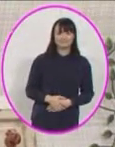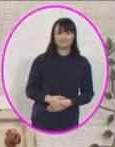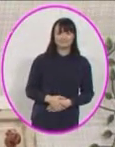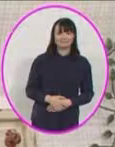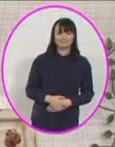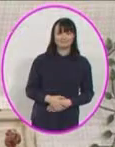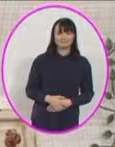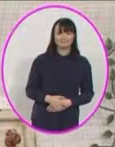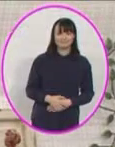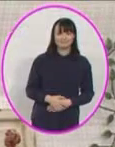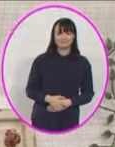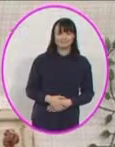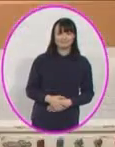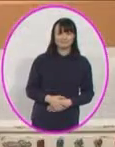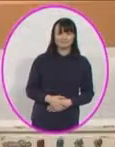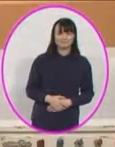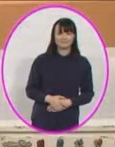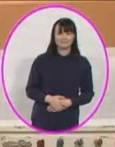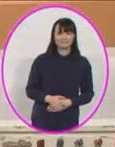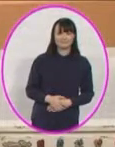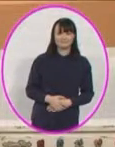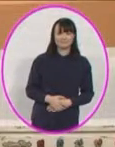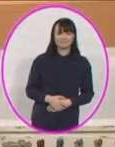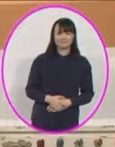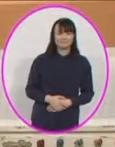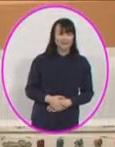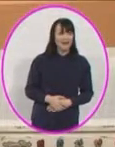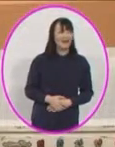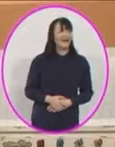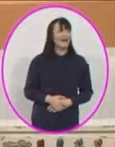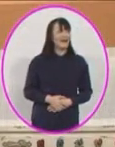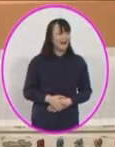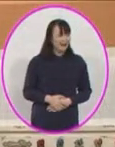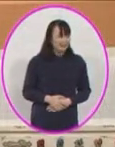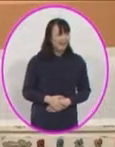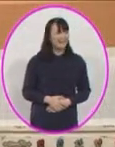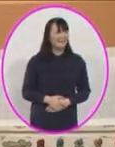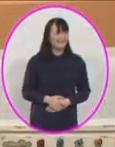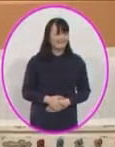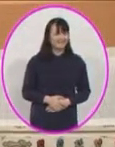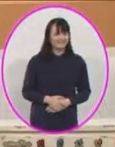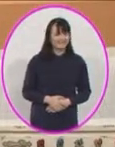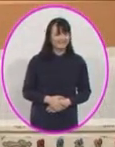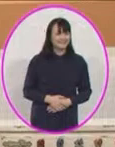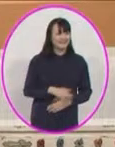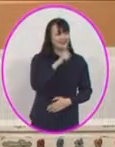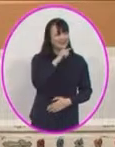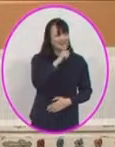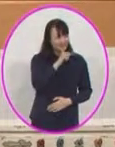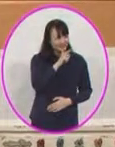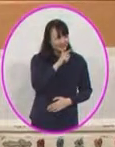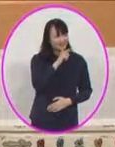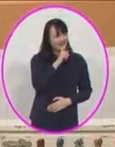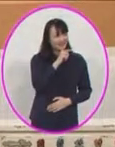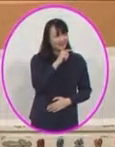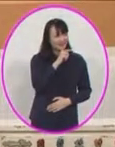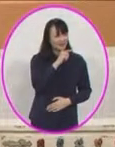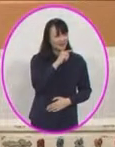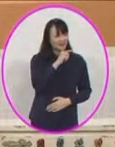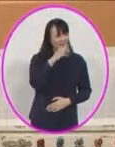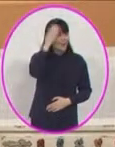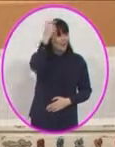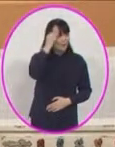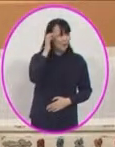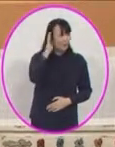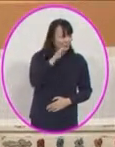おはようになります結構いうことなぜそうなんですあなるほどシルクすごくさて入り